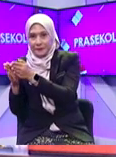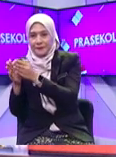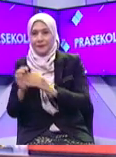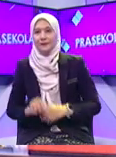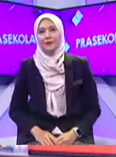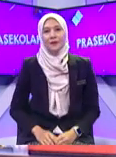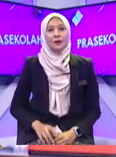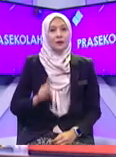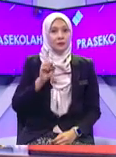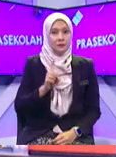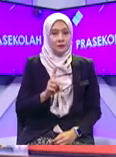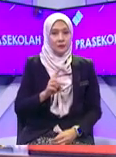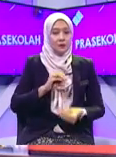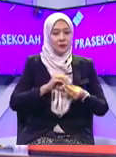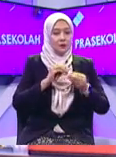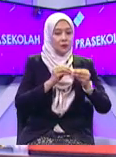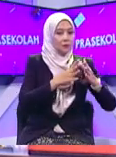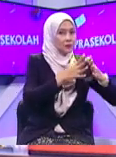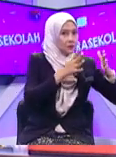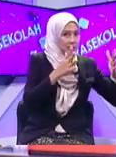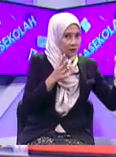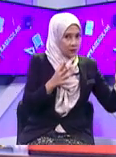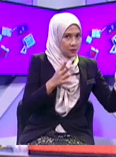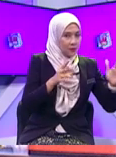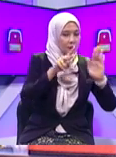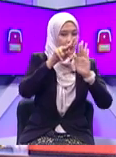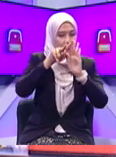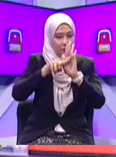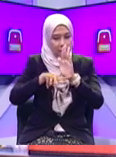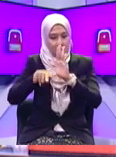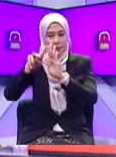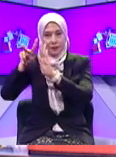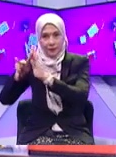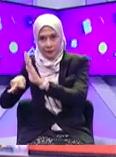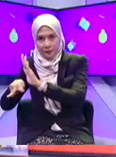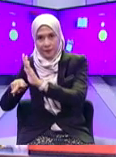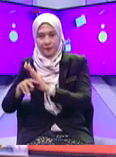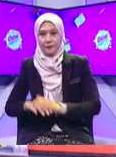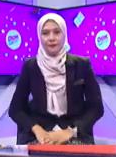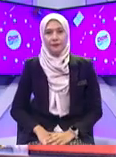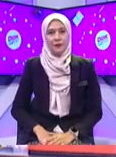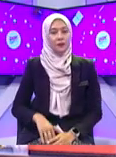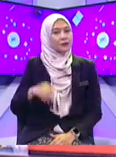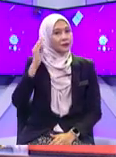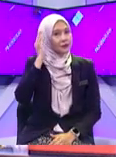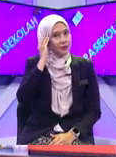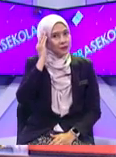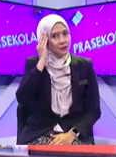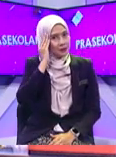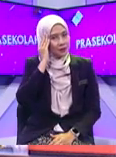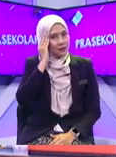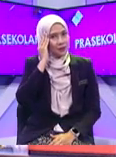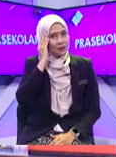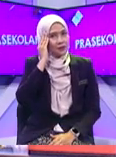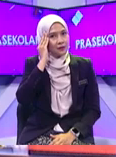daripada yang tumbuh besar dia akan berkurang dan berkurang kita ini ingat yang itu itu adalah konsep